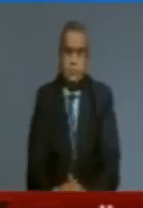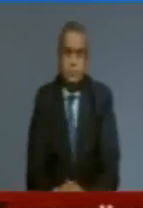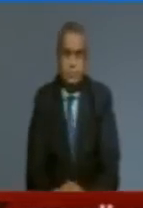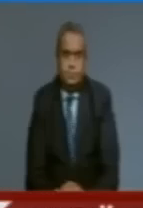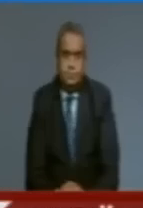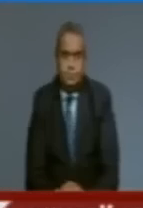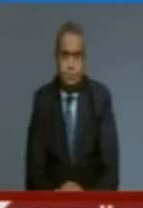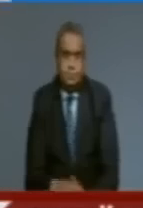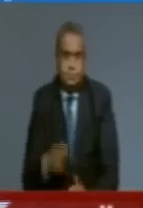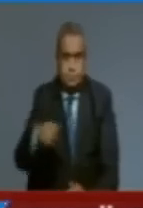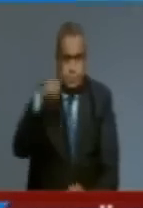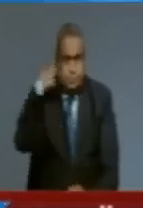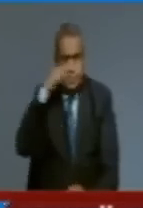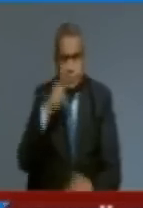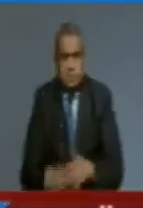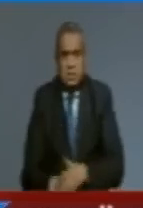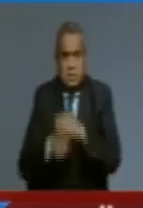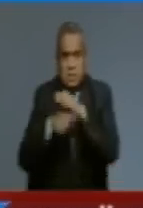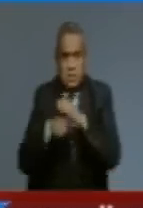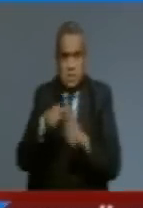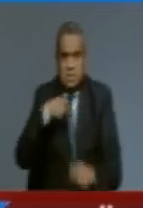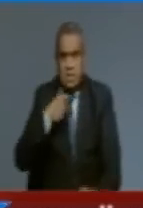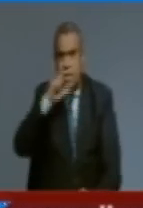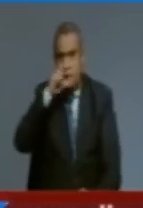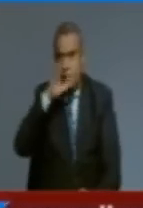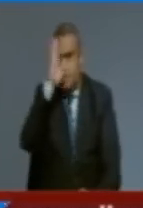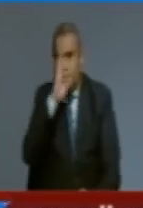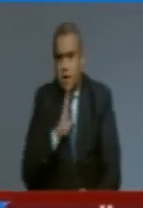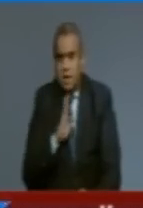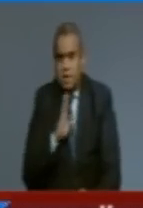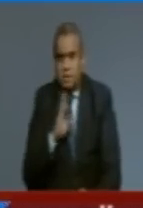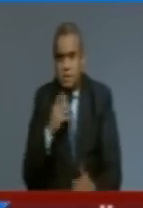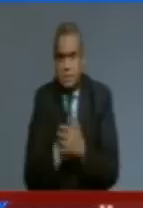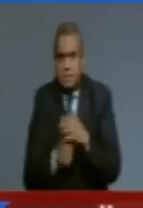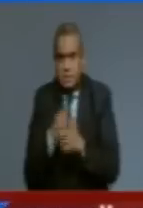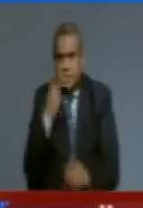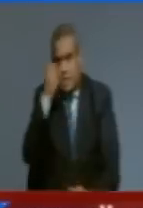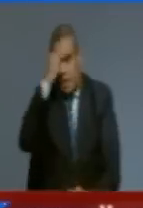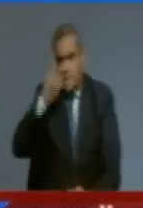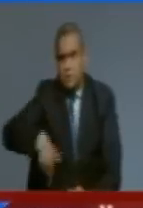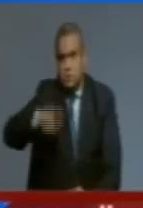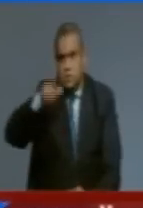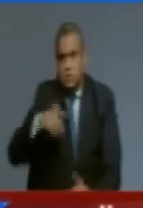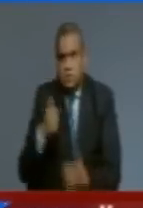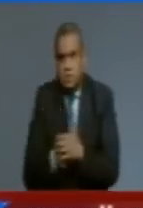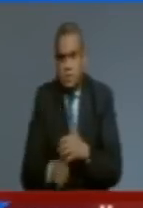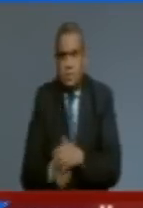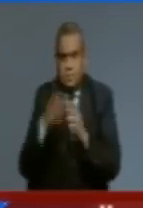رئيسة السابقة لبرازيل حتى 2016 ديلما روسيف،